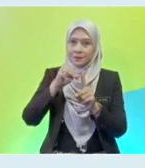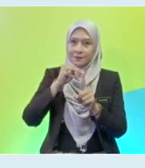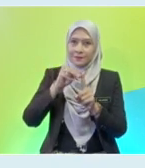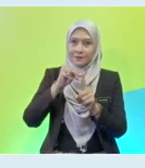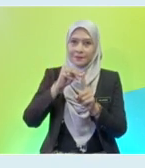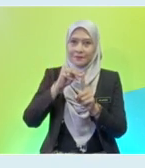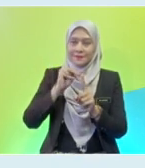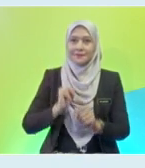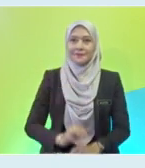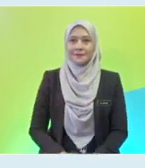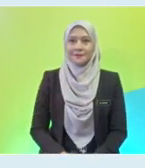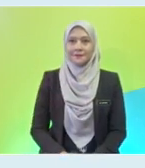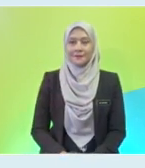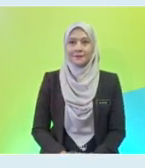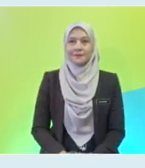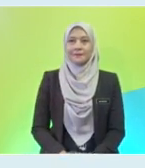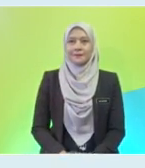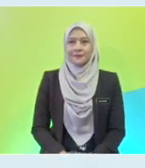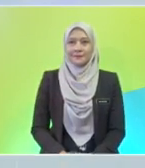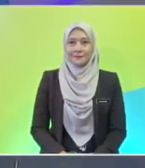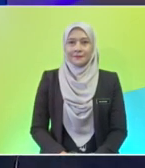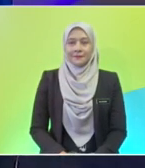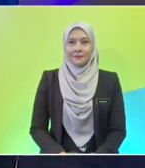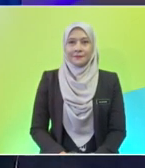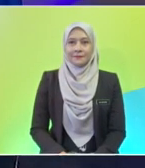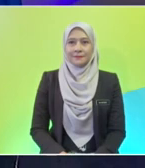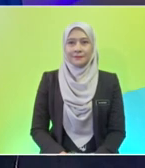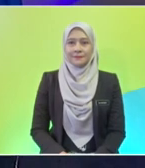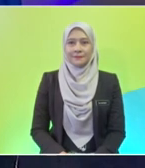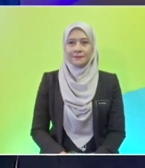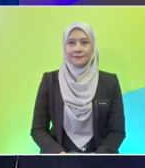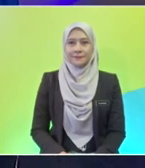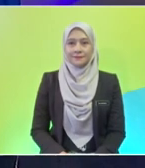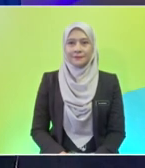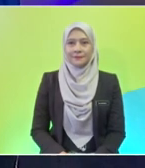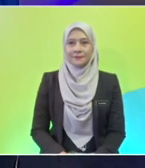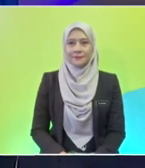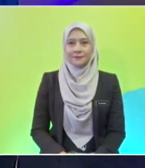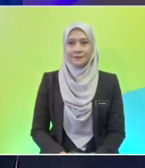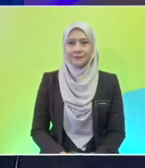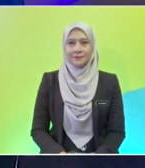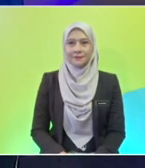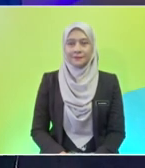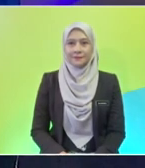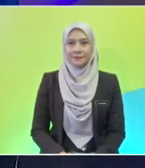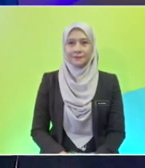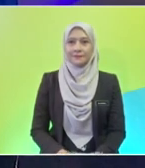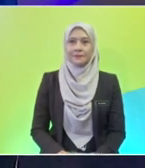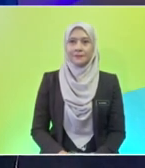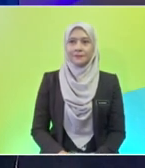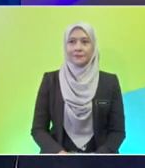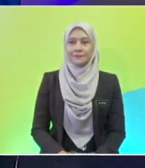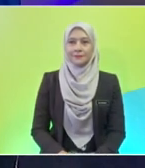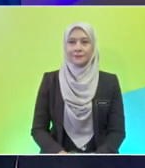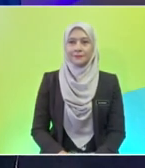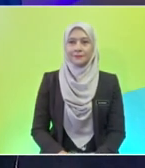lagi bagus Nah Insya Allah jadi sekarang ini kita akan berhenti